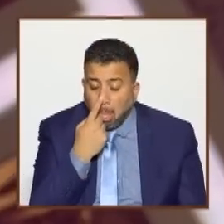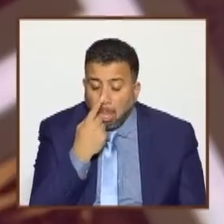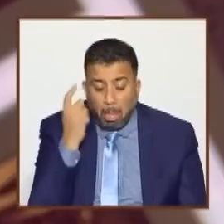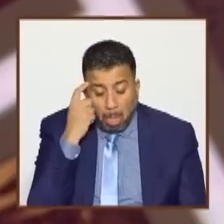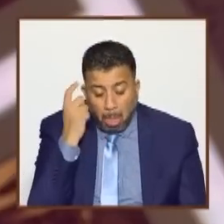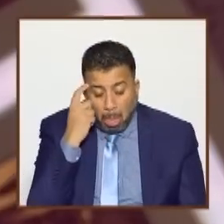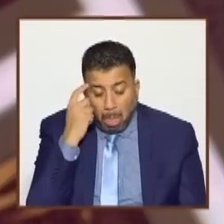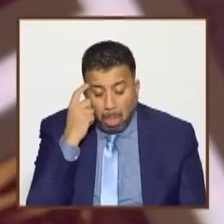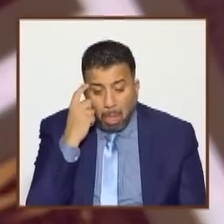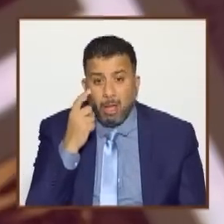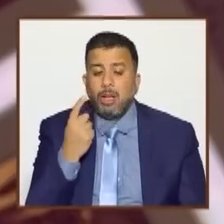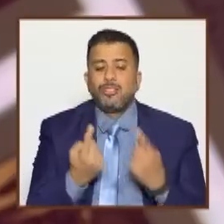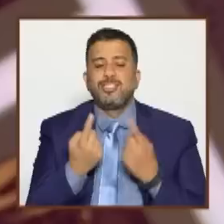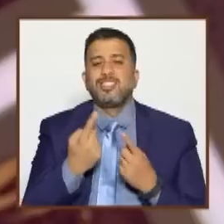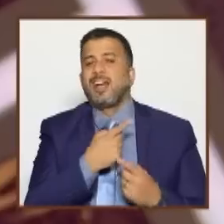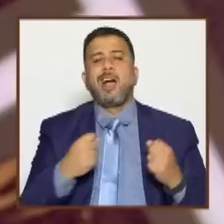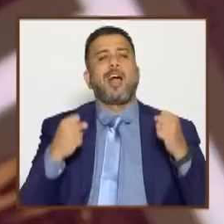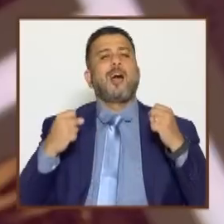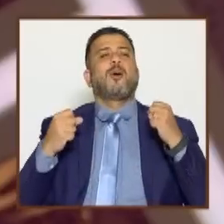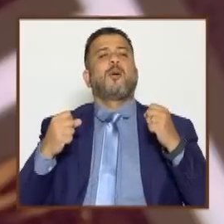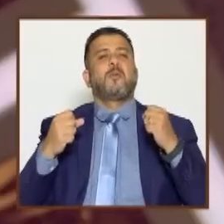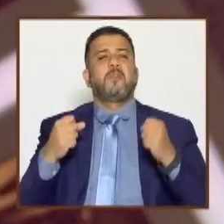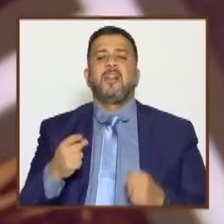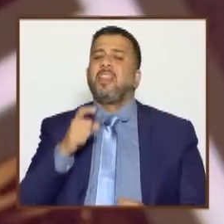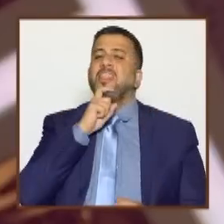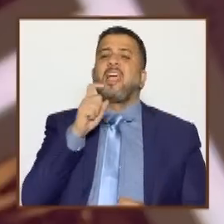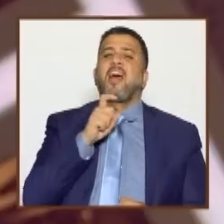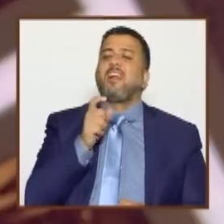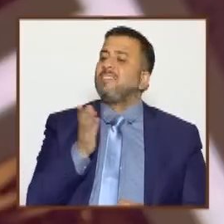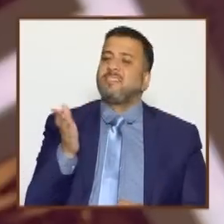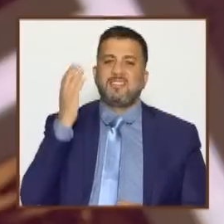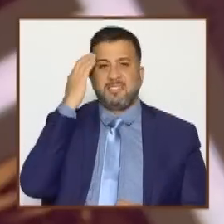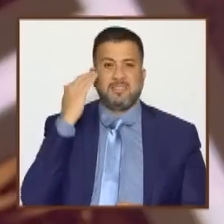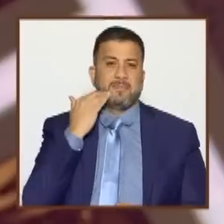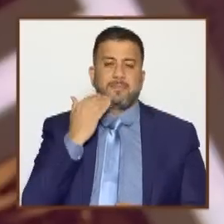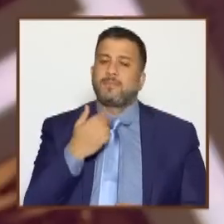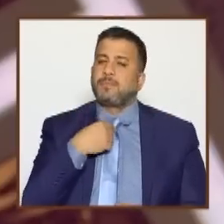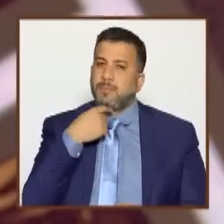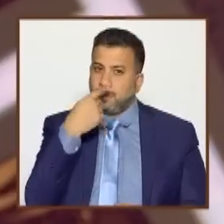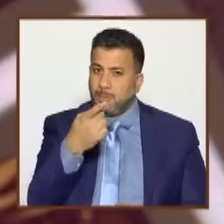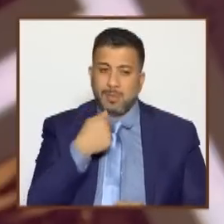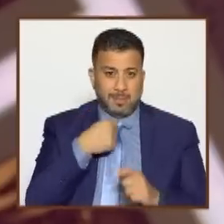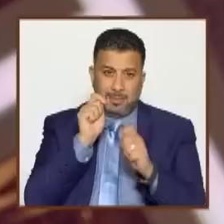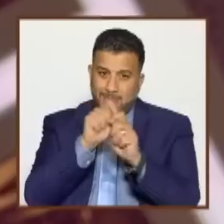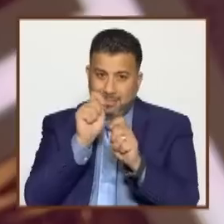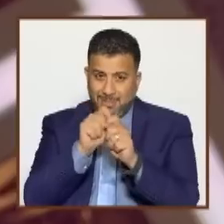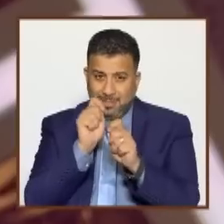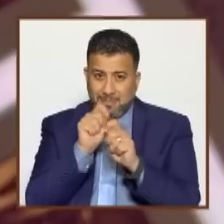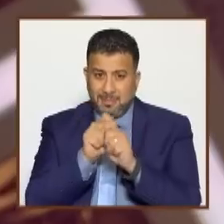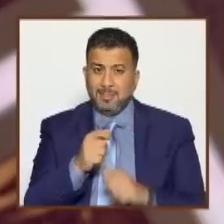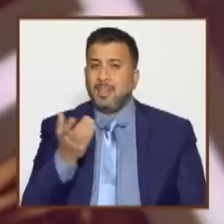قال تفضل، ما يصلح. فلذلك بنتي الله يبارك فيك ويرضى عليك، مثل النصائح السابقة